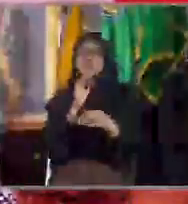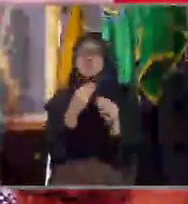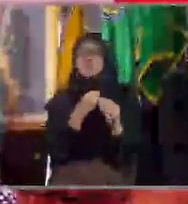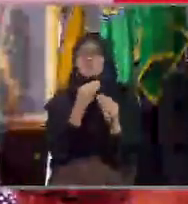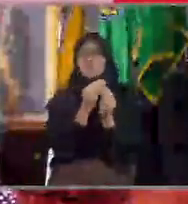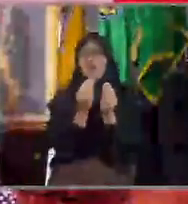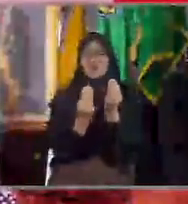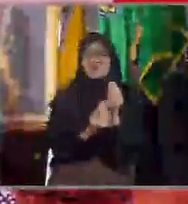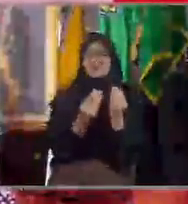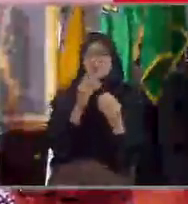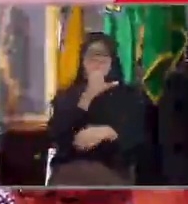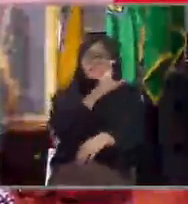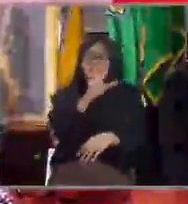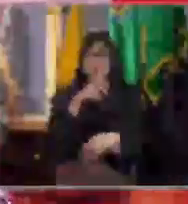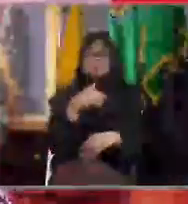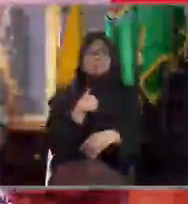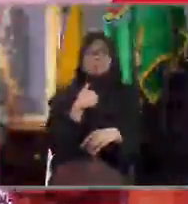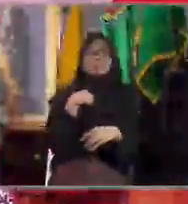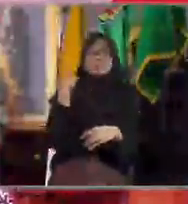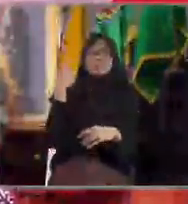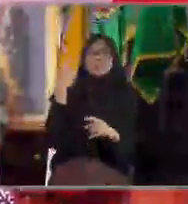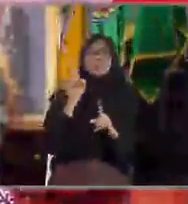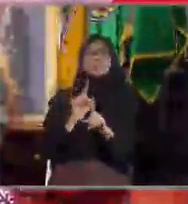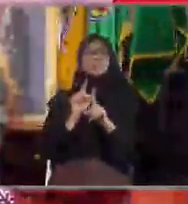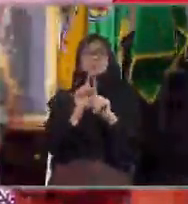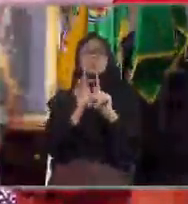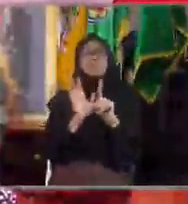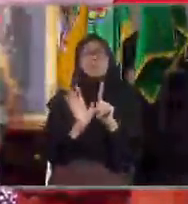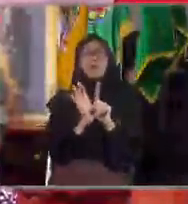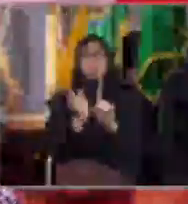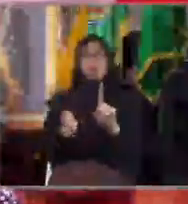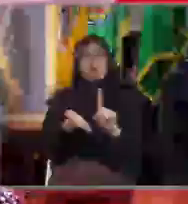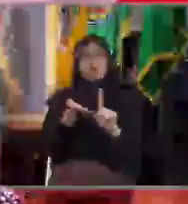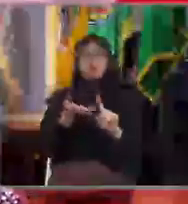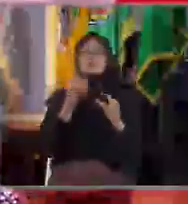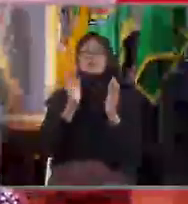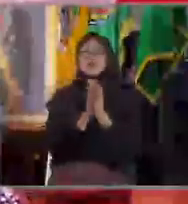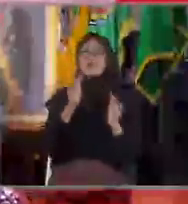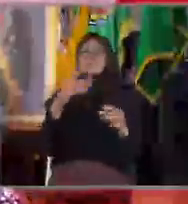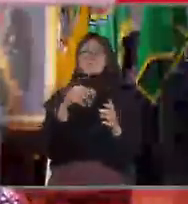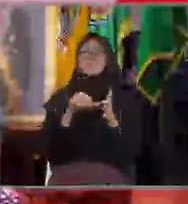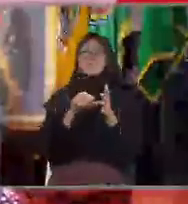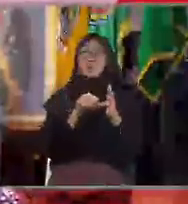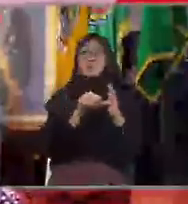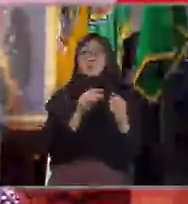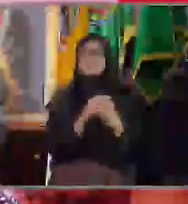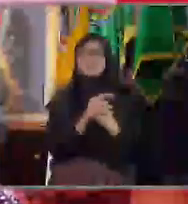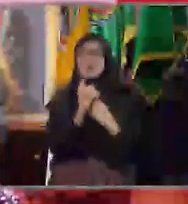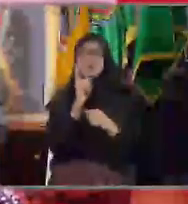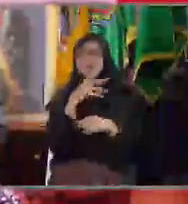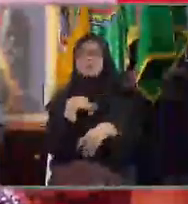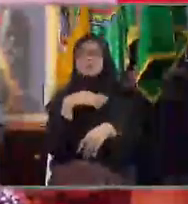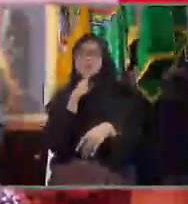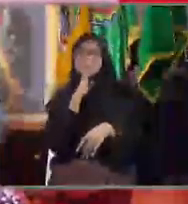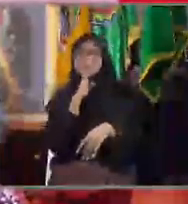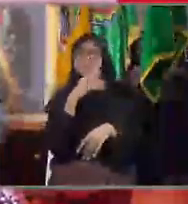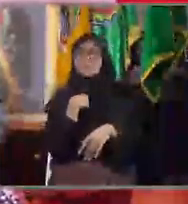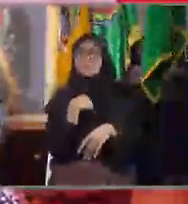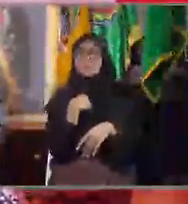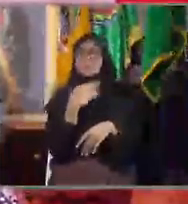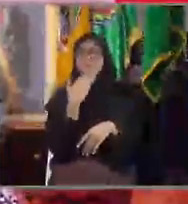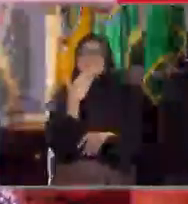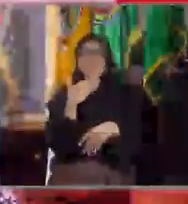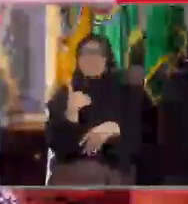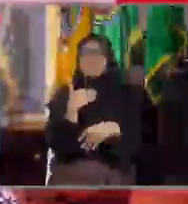selalu akan mengawal dan siap membantu apabila diperlukan karena terus bang sesuai dengan batas